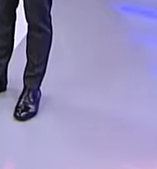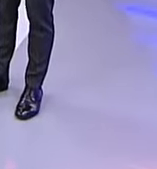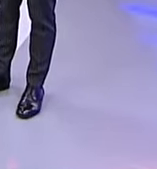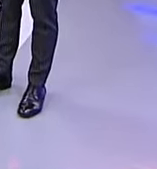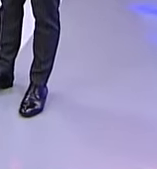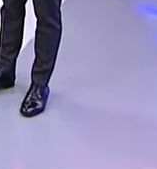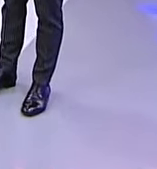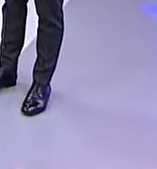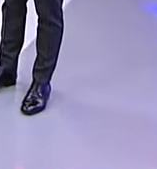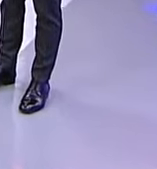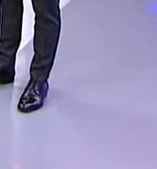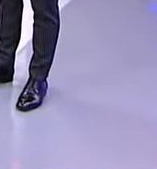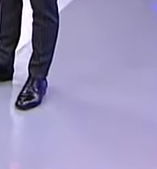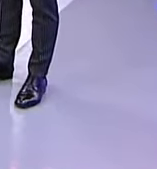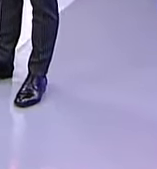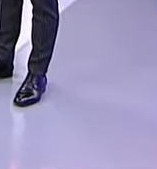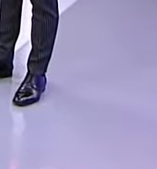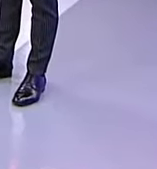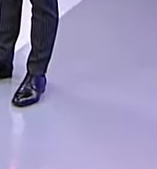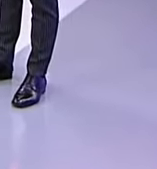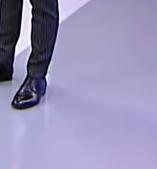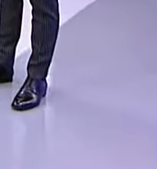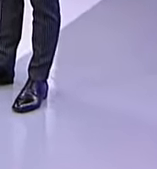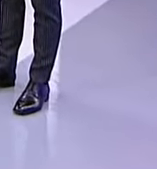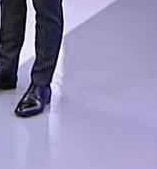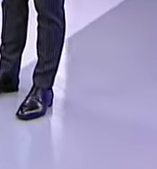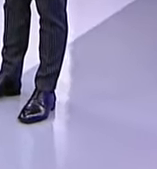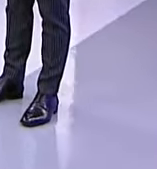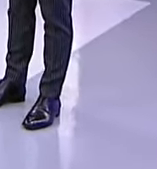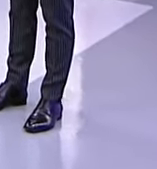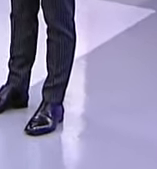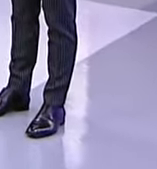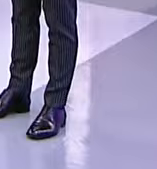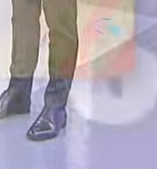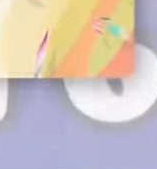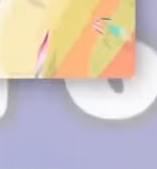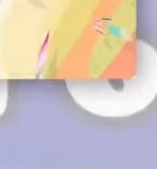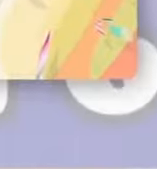siya? Alamin sa pagbabalik ng 24 Oras Weekend.